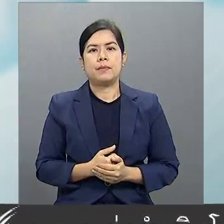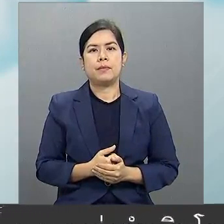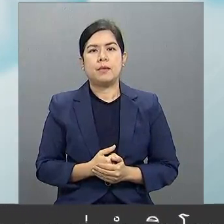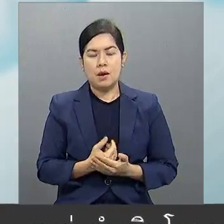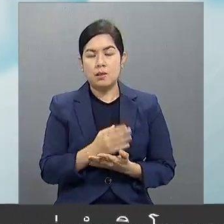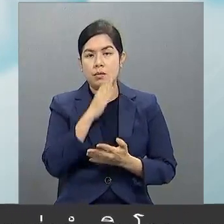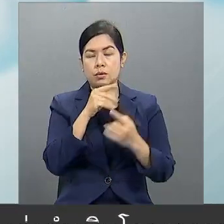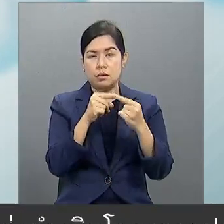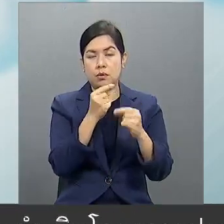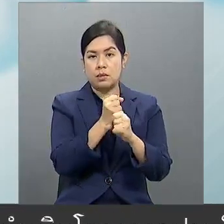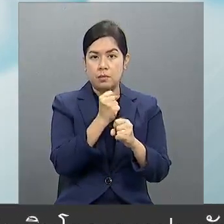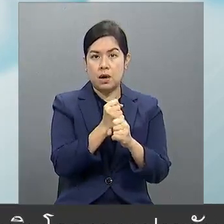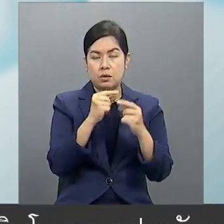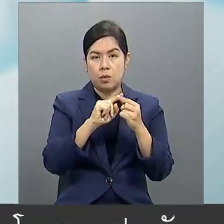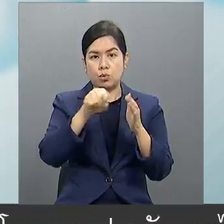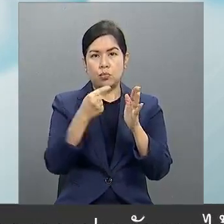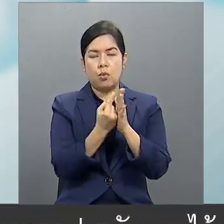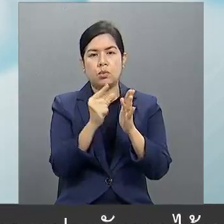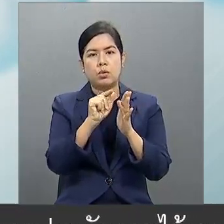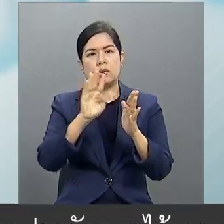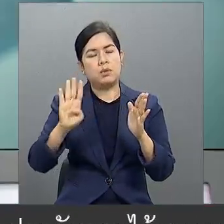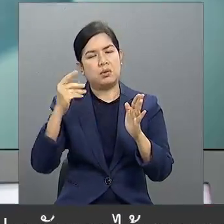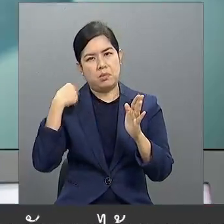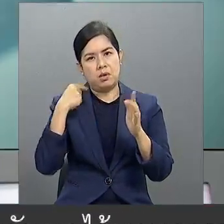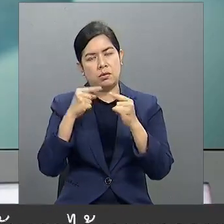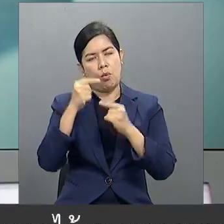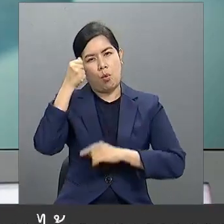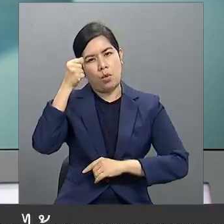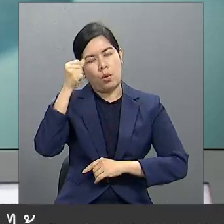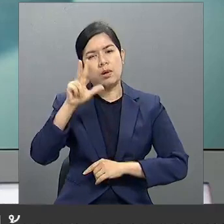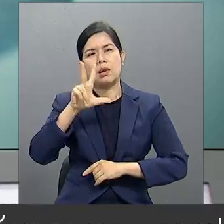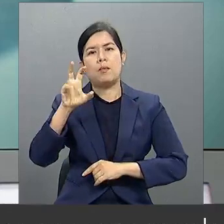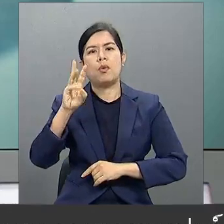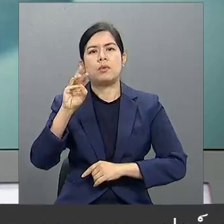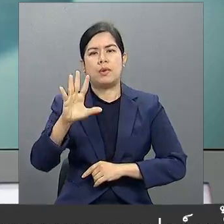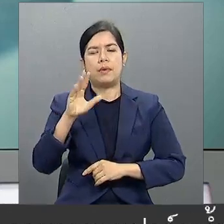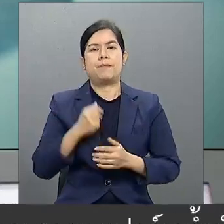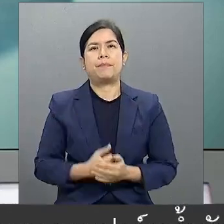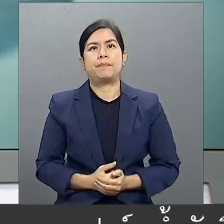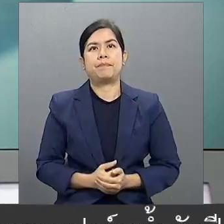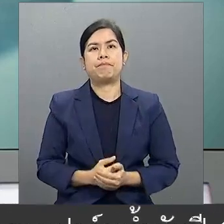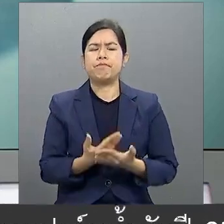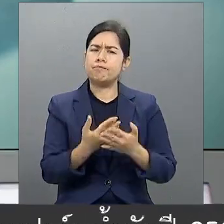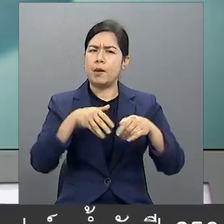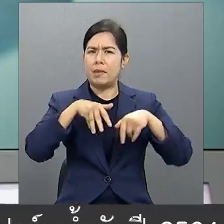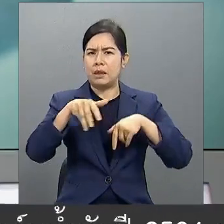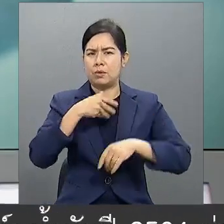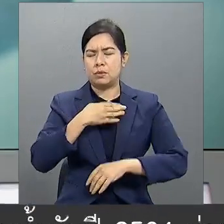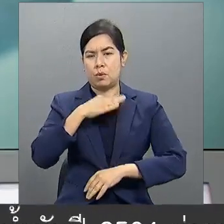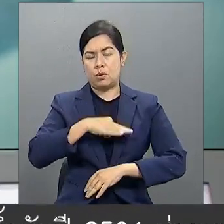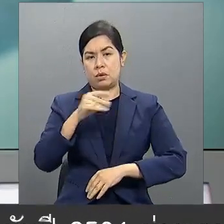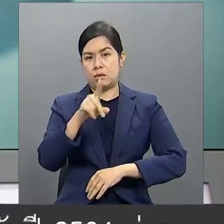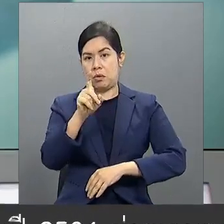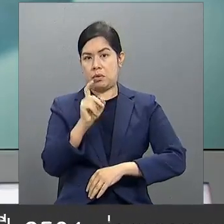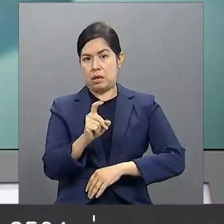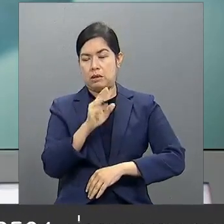าน24ชั่วโมง365วัน คุณผู้ชมอาจจะเอ๊ะในใจก็ในเมื่อว่ารัฐบาลเนี่ยไปจัดซื้อเ